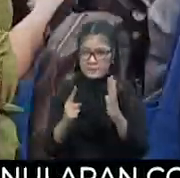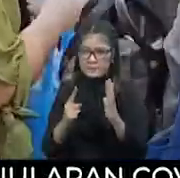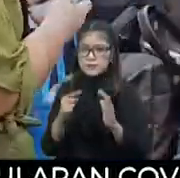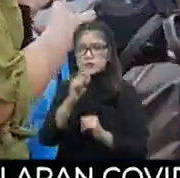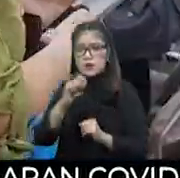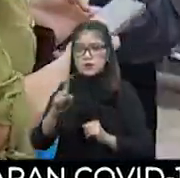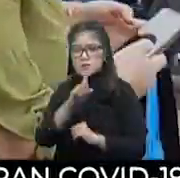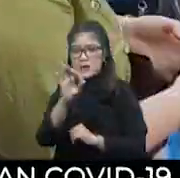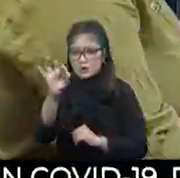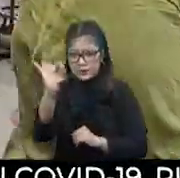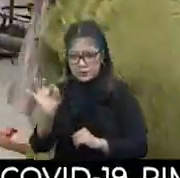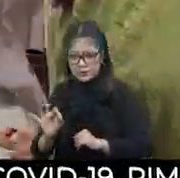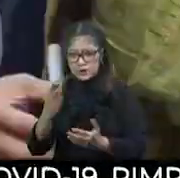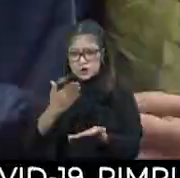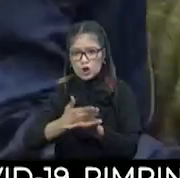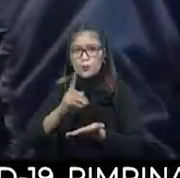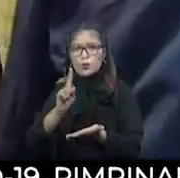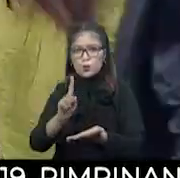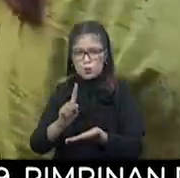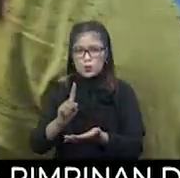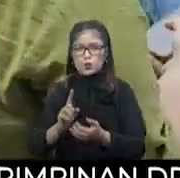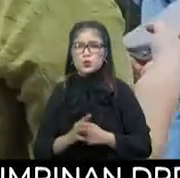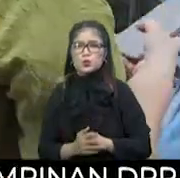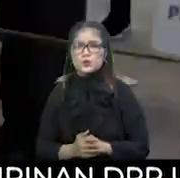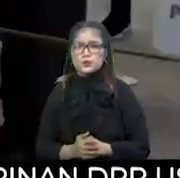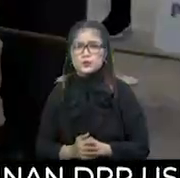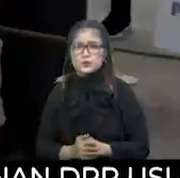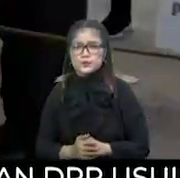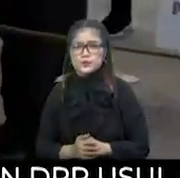Dari Kota Bekasi, Jawa Barat, Rahmat Hidayat, iNews, melaporkan.